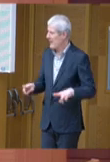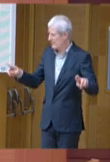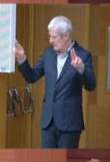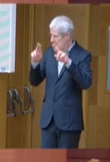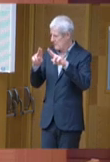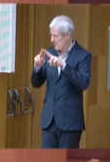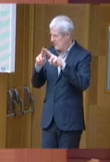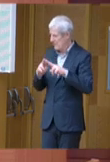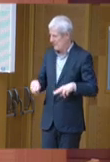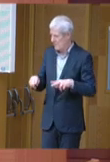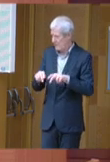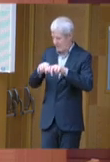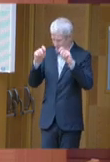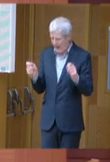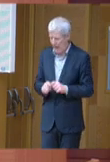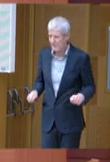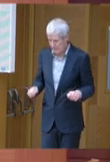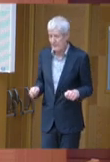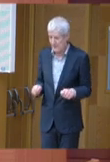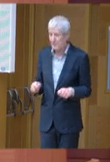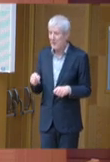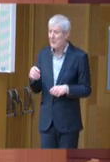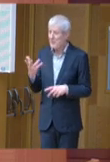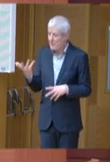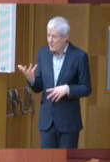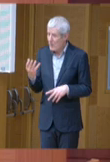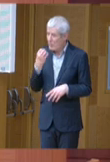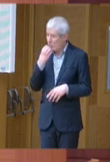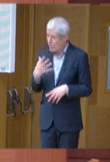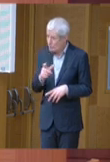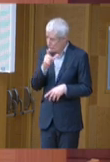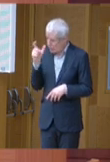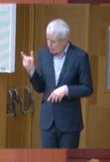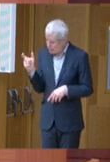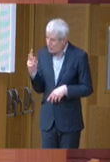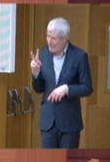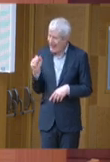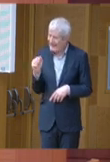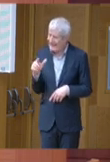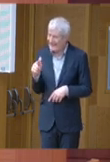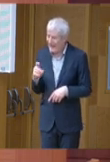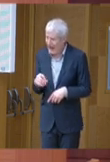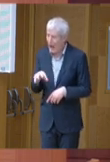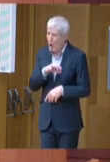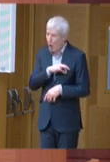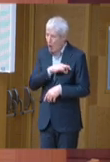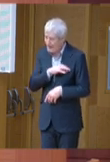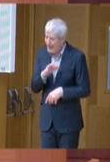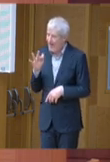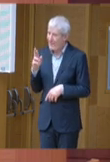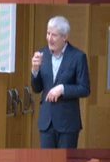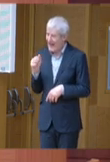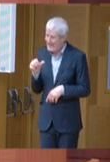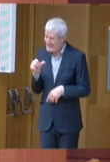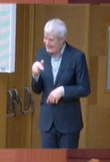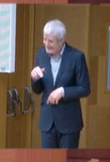Grazie, buongiorno, buongiorno Ministro Locatelli, buongiorno Ministro Valditara, Onorevole Frassinetti, Sottosegretario